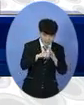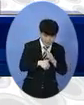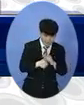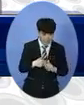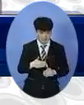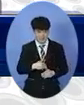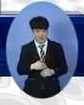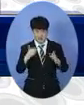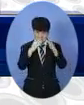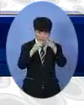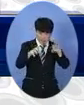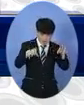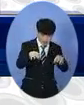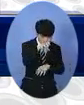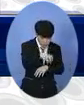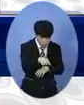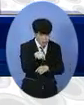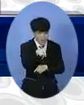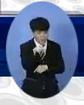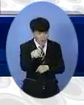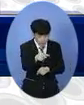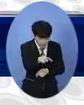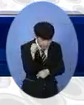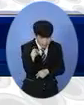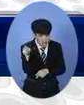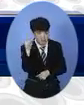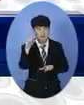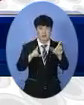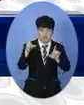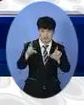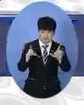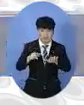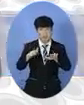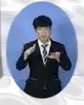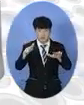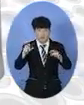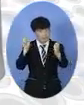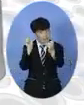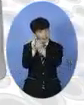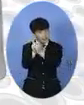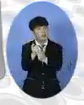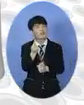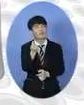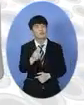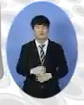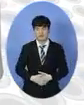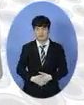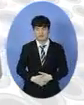개울가에서 참깨를 잡으셨다는 어르신들의 추억 속 이야기가 머지않아 현실이 될 것 같네요.